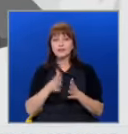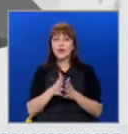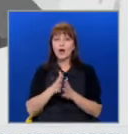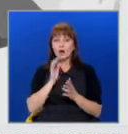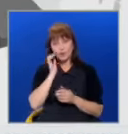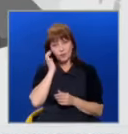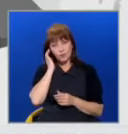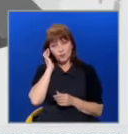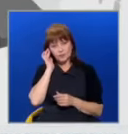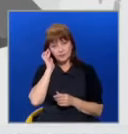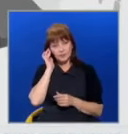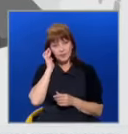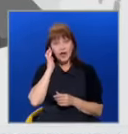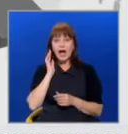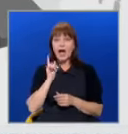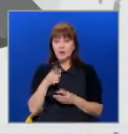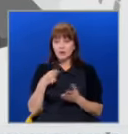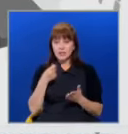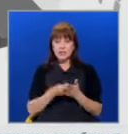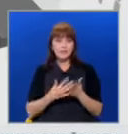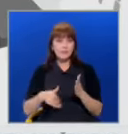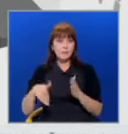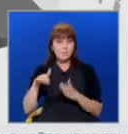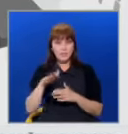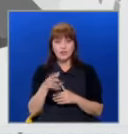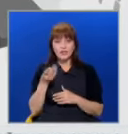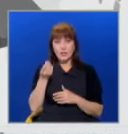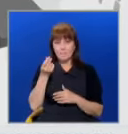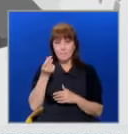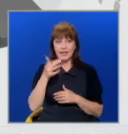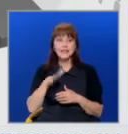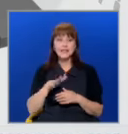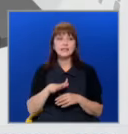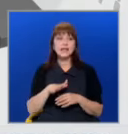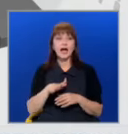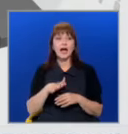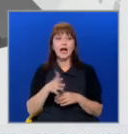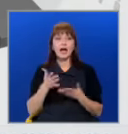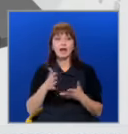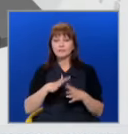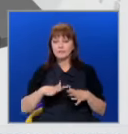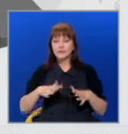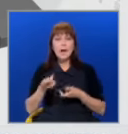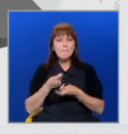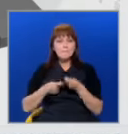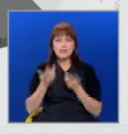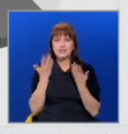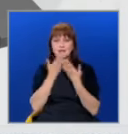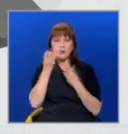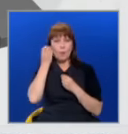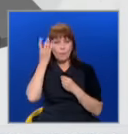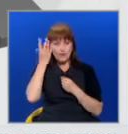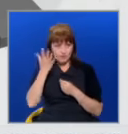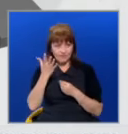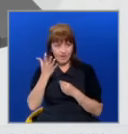стане по-богато, ако се дават повече пари за подобряване на средата, като инфраструктура, бизнес и образование. За